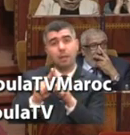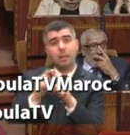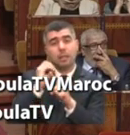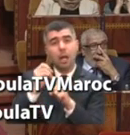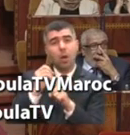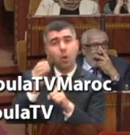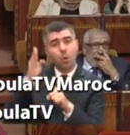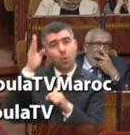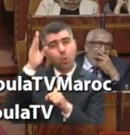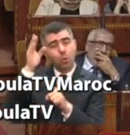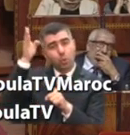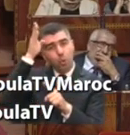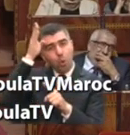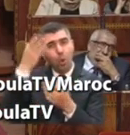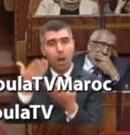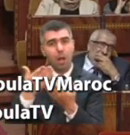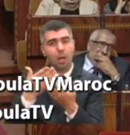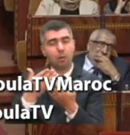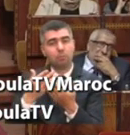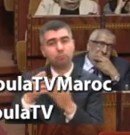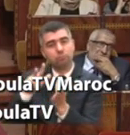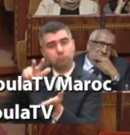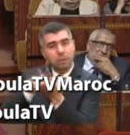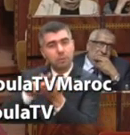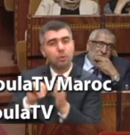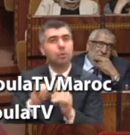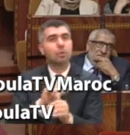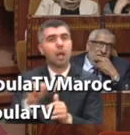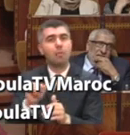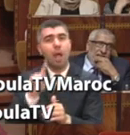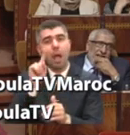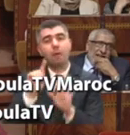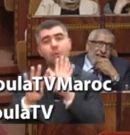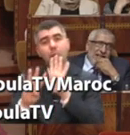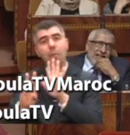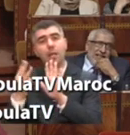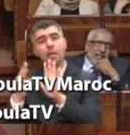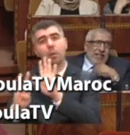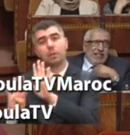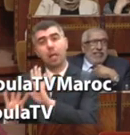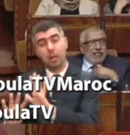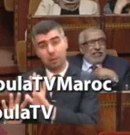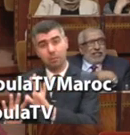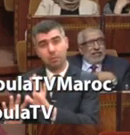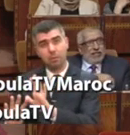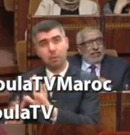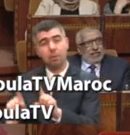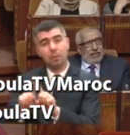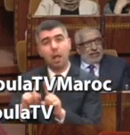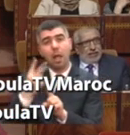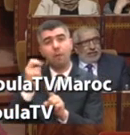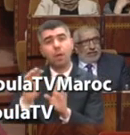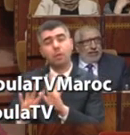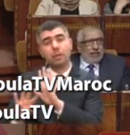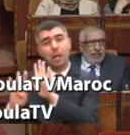الدكتوراه من 1993، والمؤسسه مازال تتسنى. في الاخير في 2019 تيتجاوبهم بان